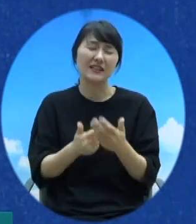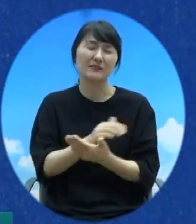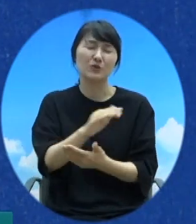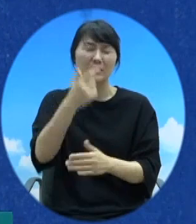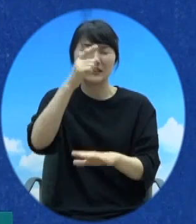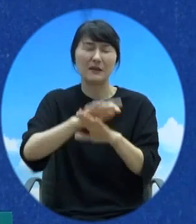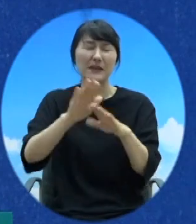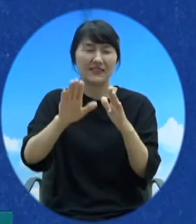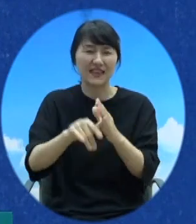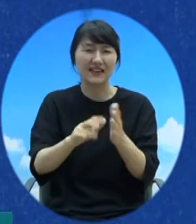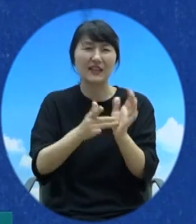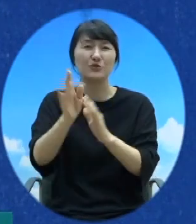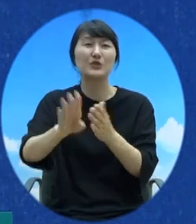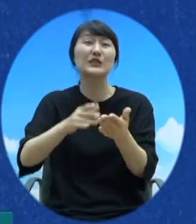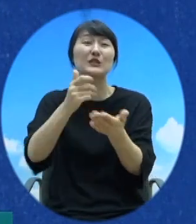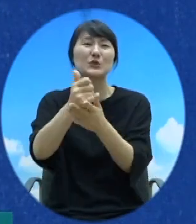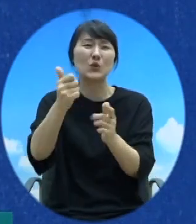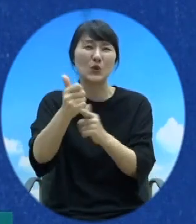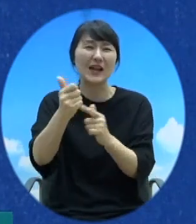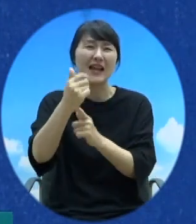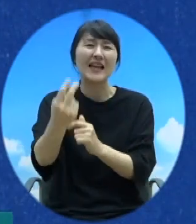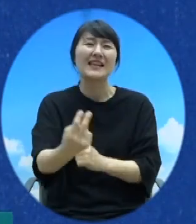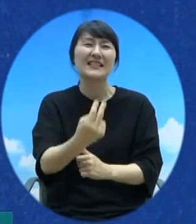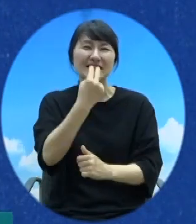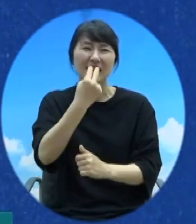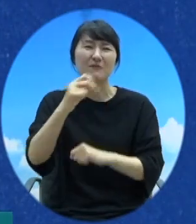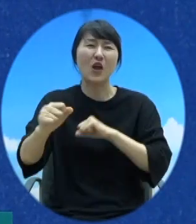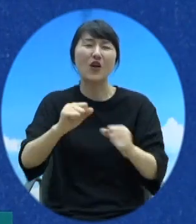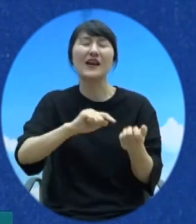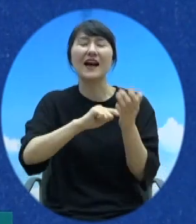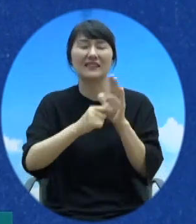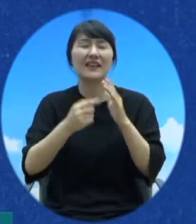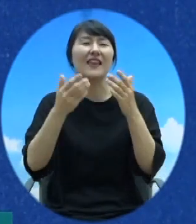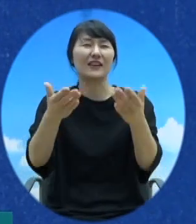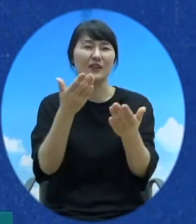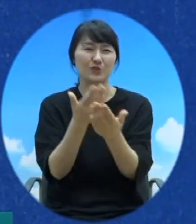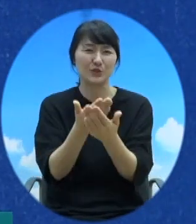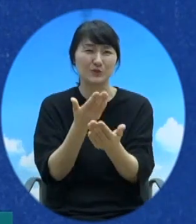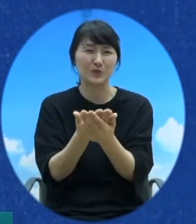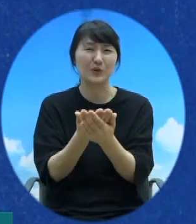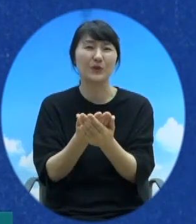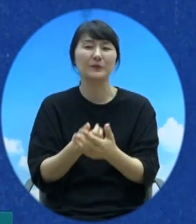가운데 예수 그리스도가 생명으로 역사하여 주시어서